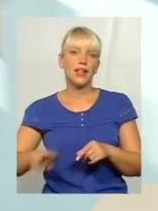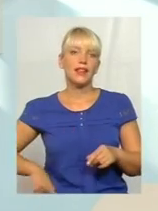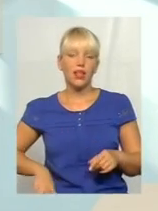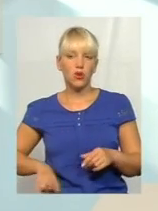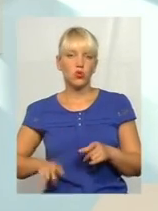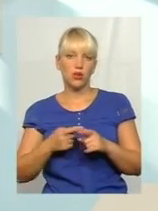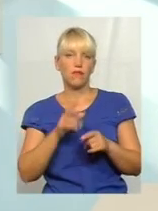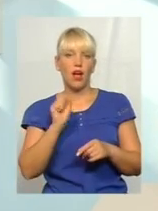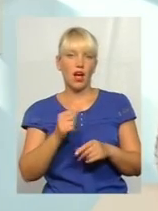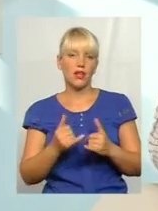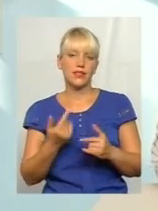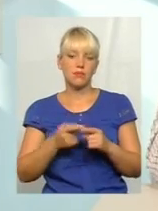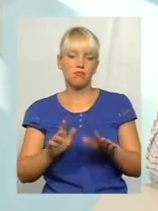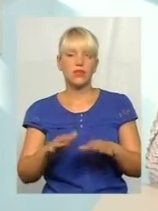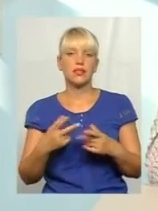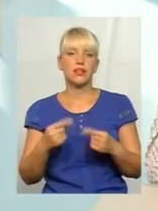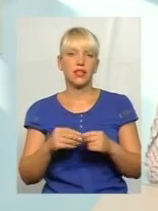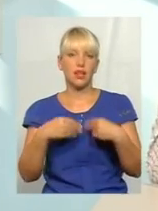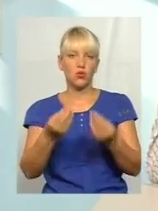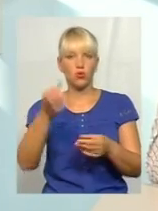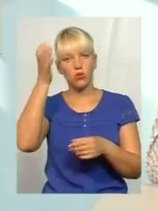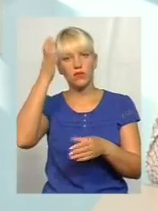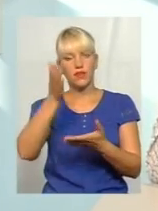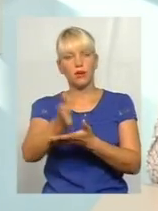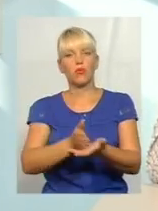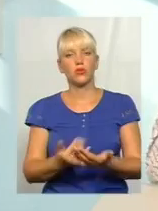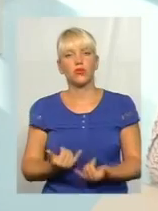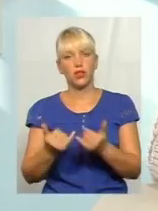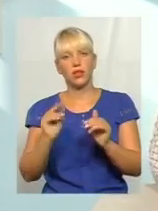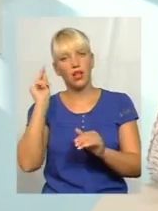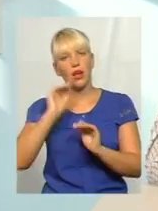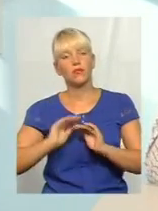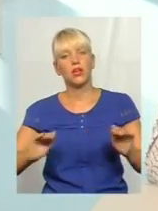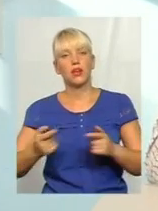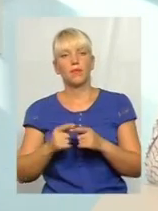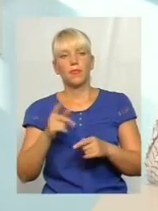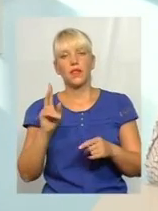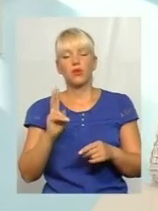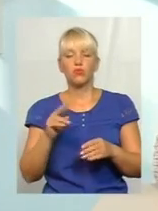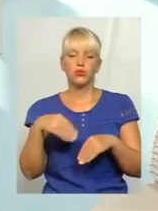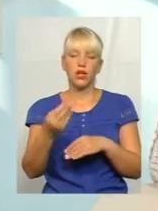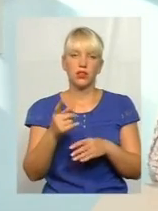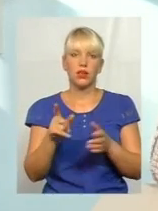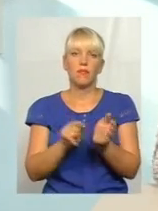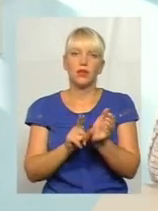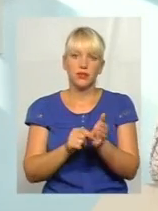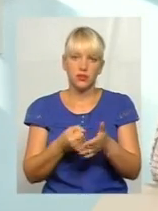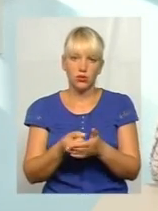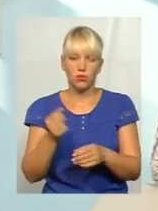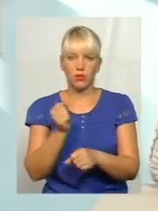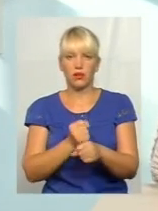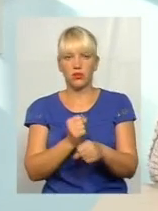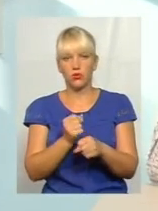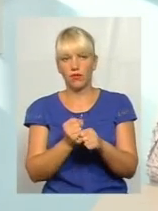чергу треба дивитись за цим от тому такі аргументи як там дати комусь допрацювати там дати комусь доста ну